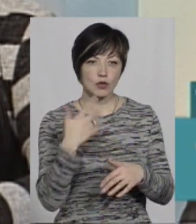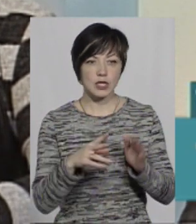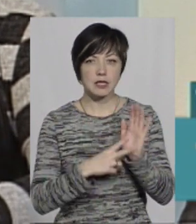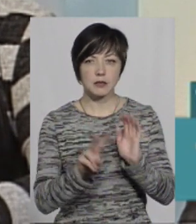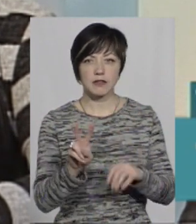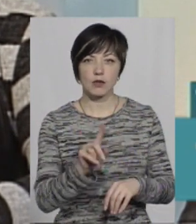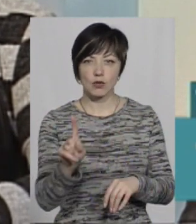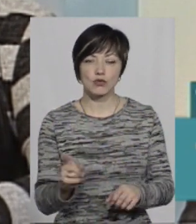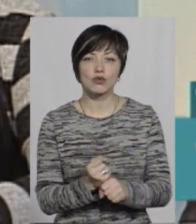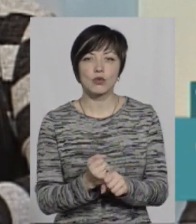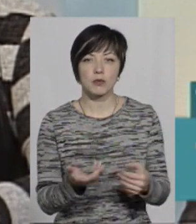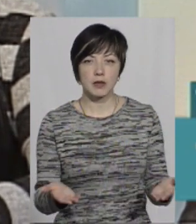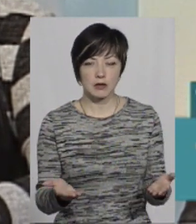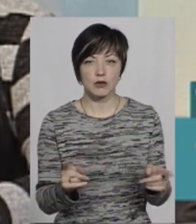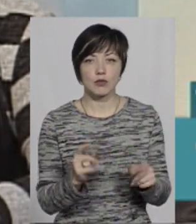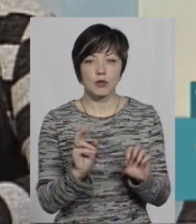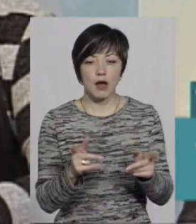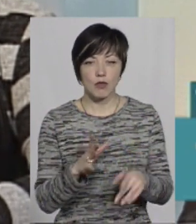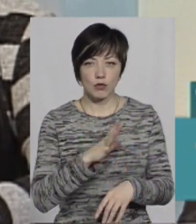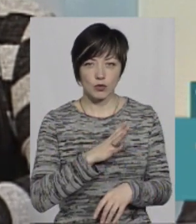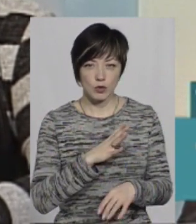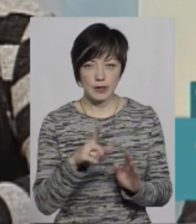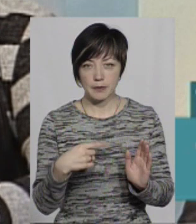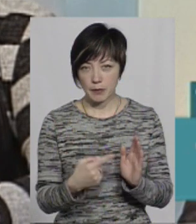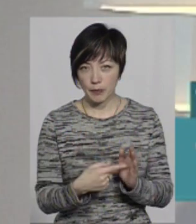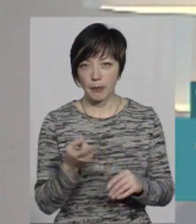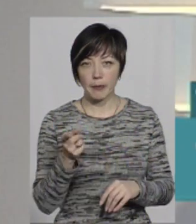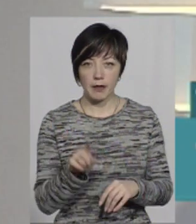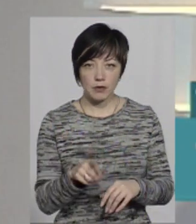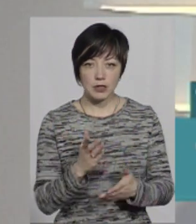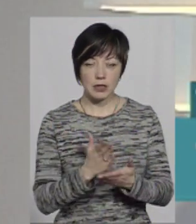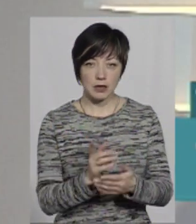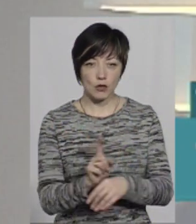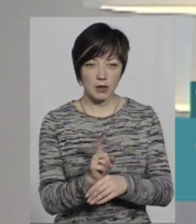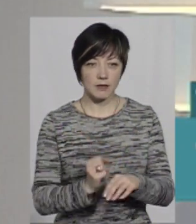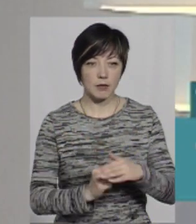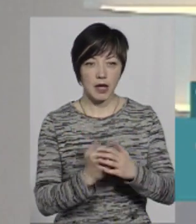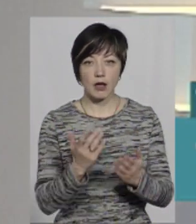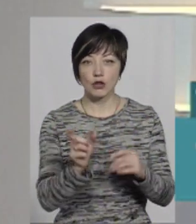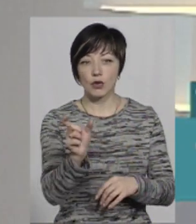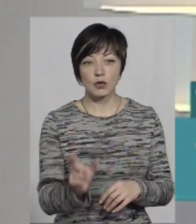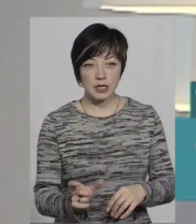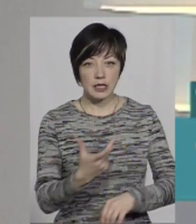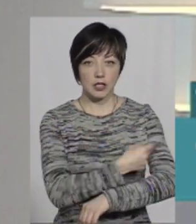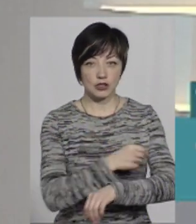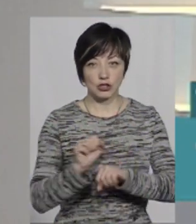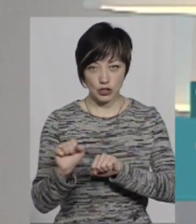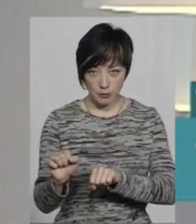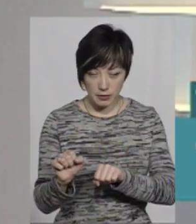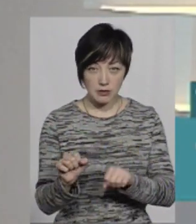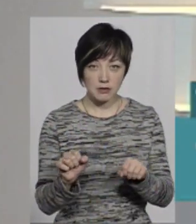ну, вже 72 години, що мені робити, що робити, як бути. То от вже є нормативна база, яка дозволяє. Тобто, якщо людина тоді щепиться,